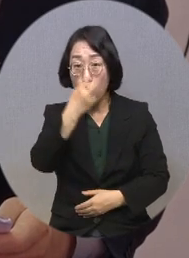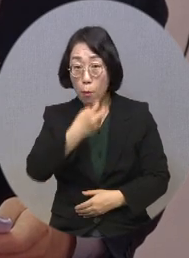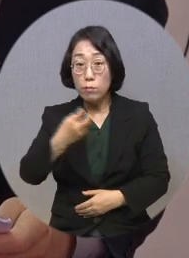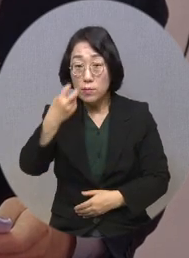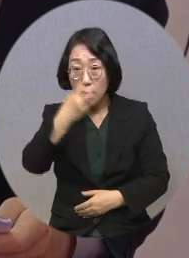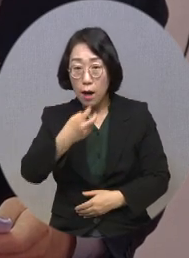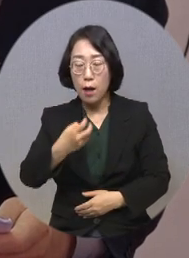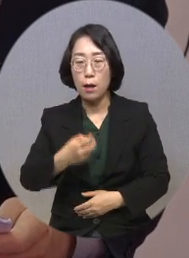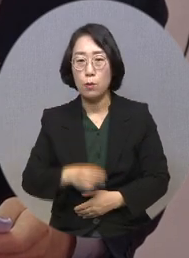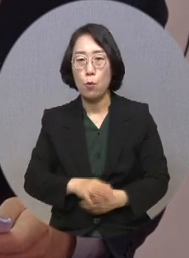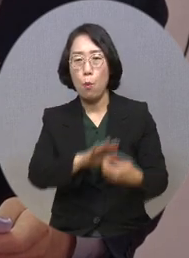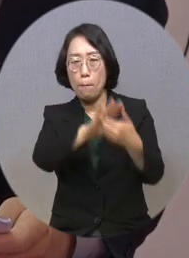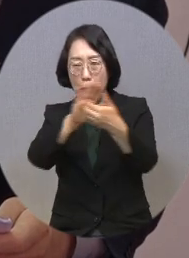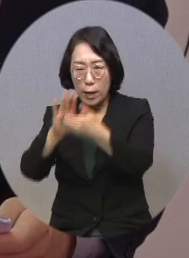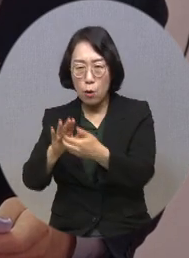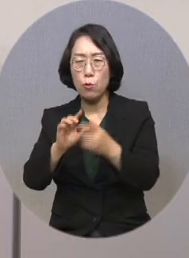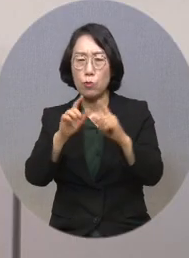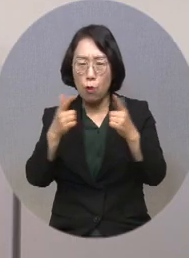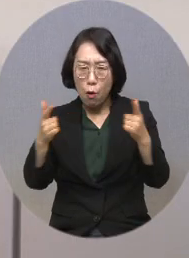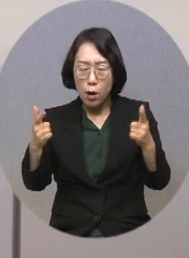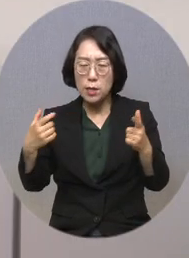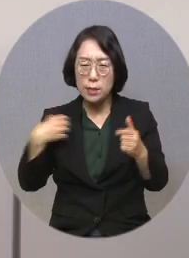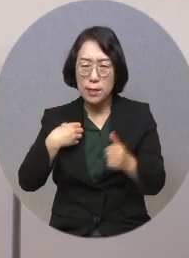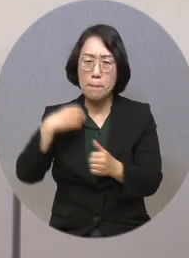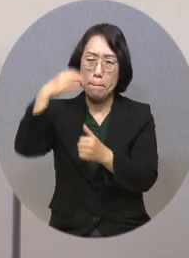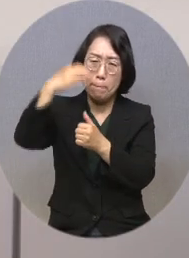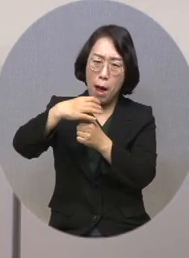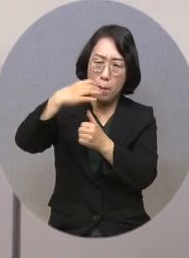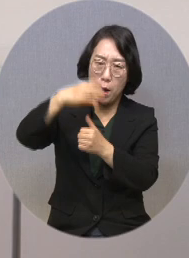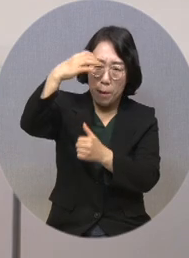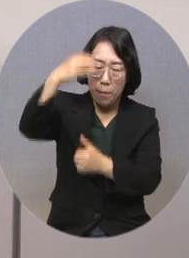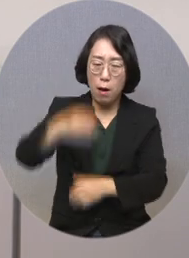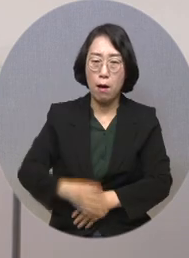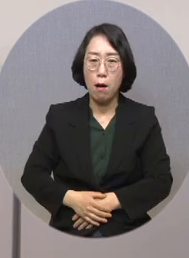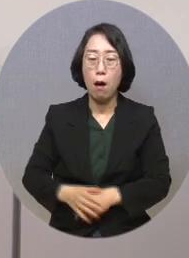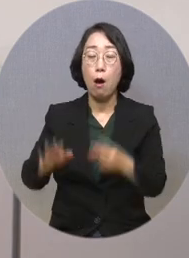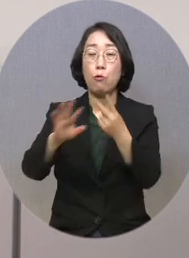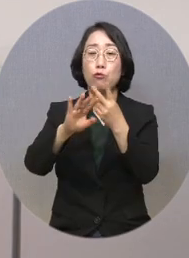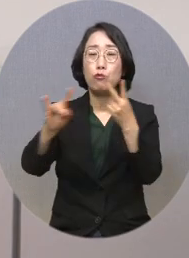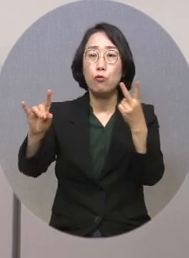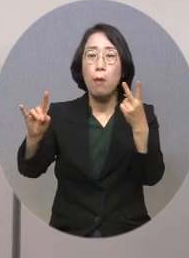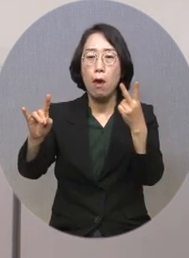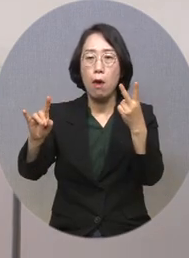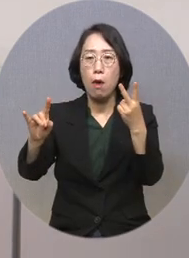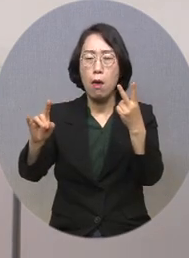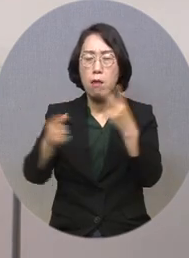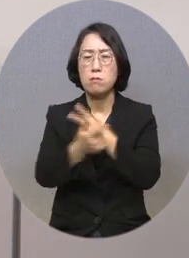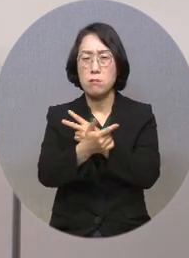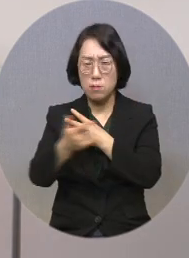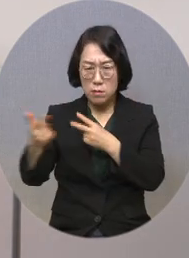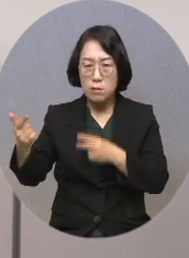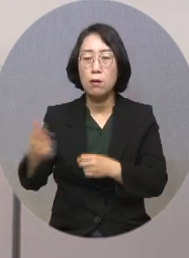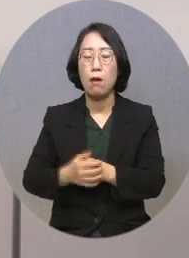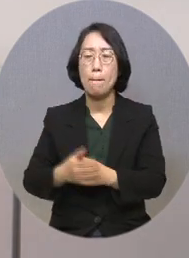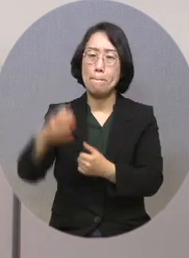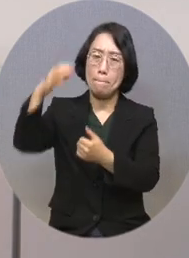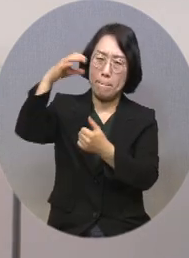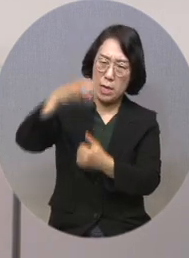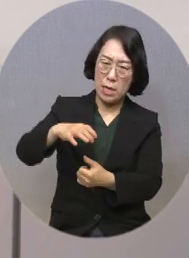업무까지 떠맡게 되면서 업무량이 두 배 이상 증가가 됐습니다.